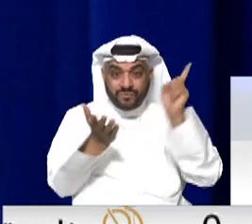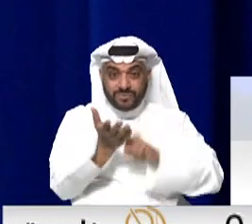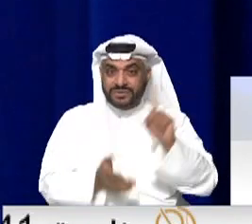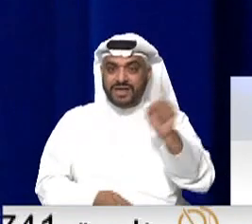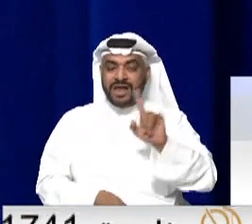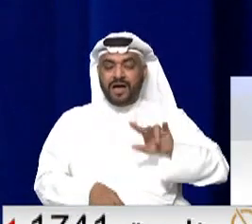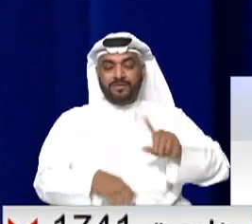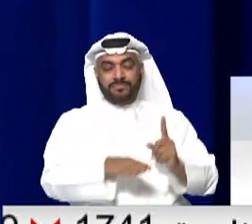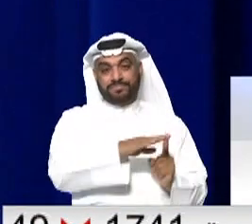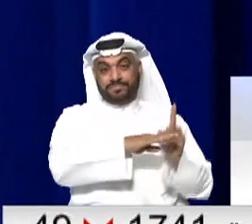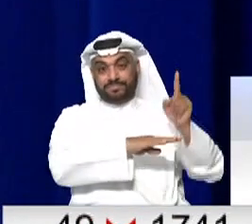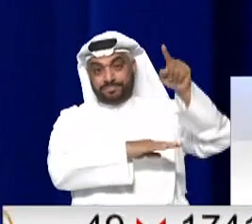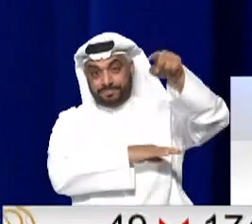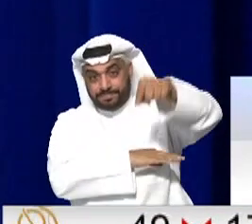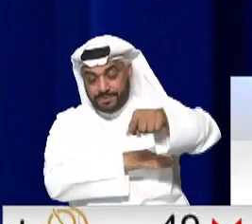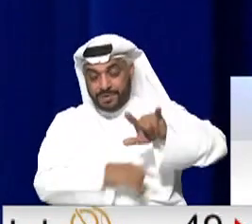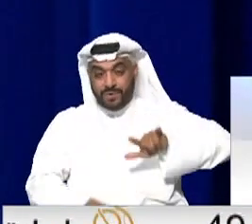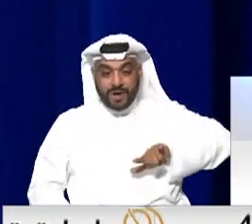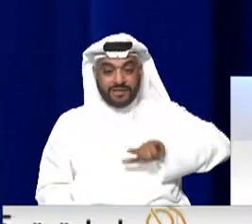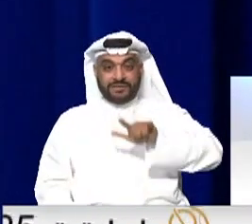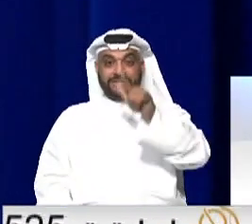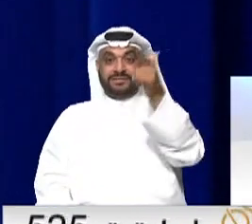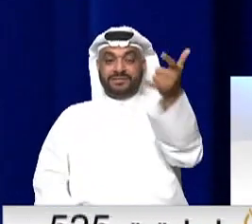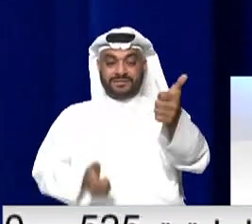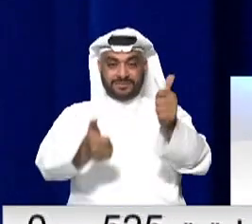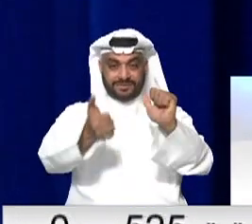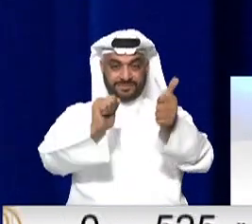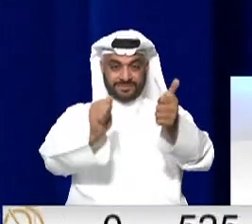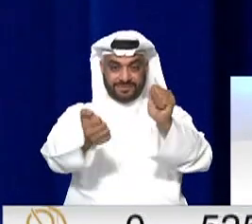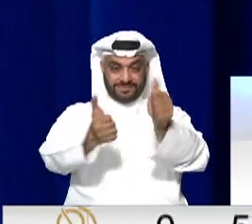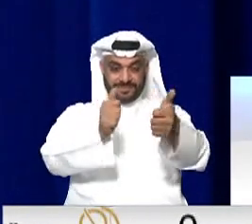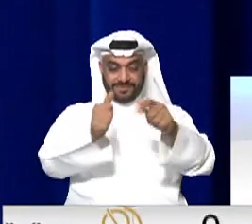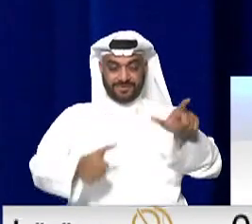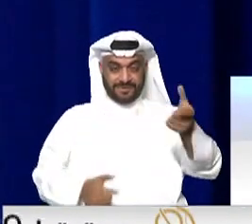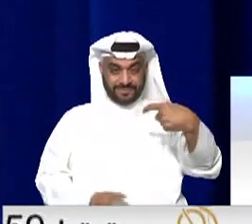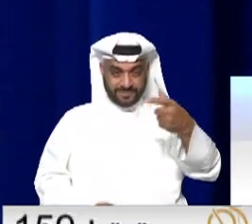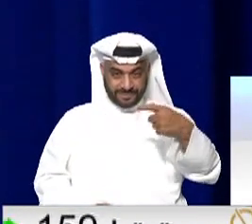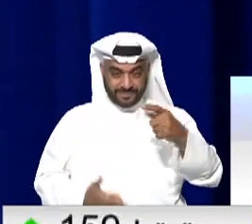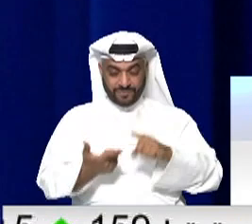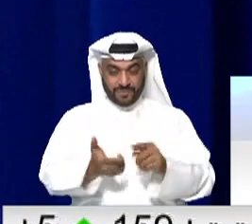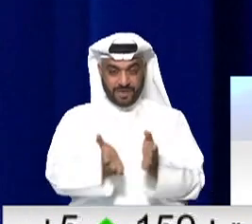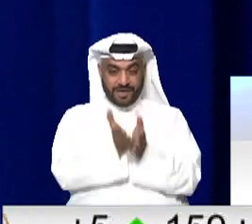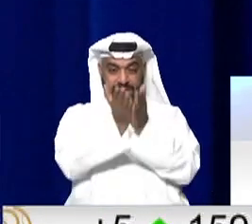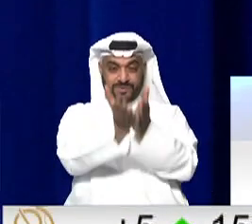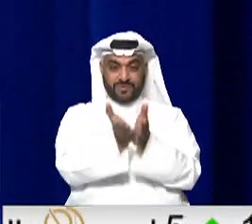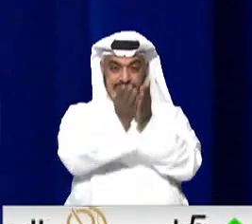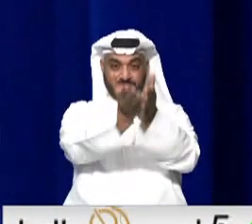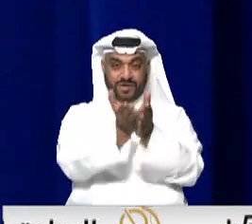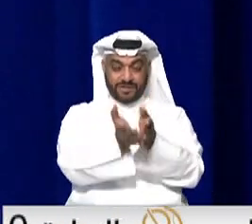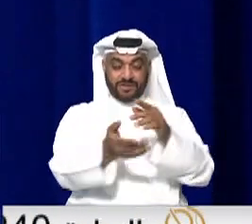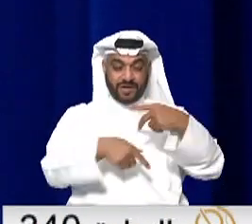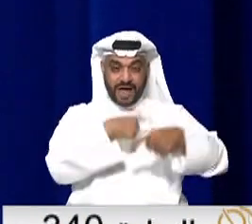المدى والطائرات بدون طيار، ومن خلال تمديد الخدمة العسكرية الإجبارية لمدة عام واحد.